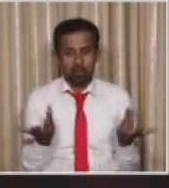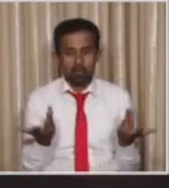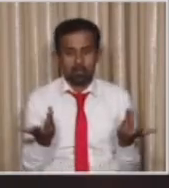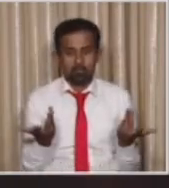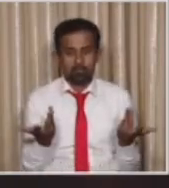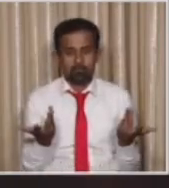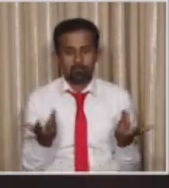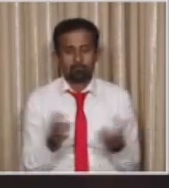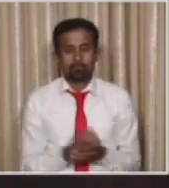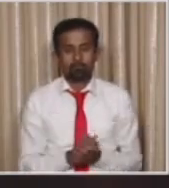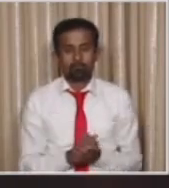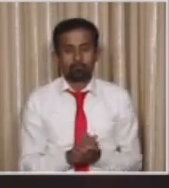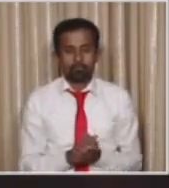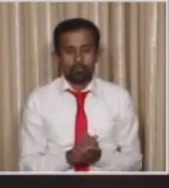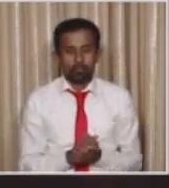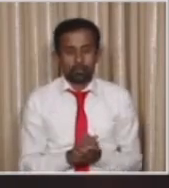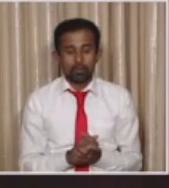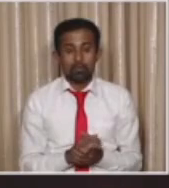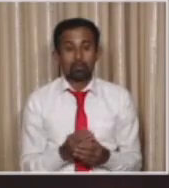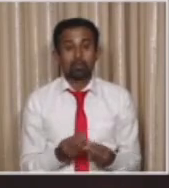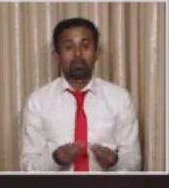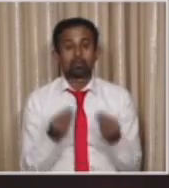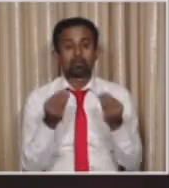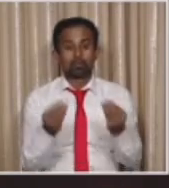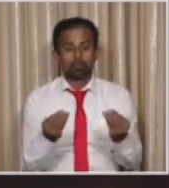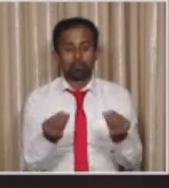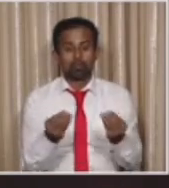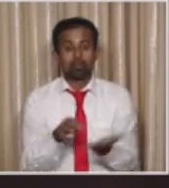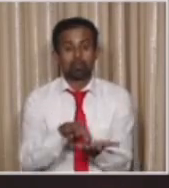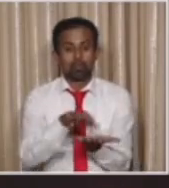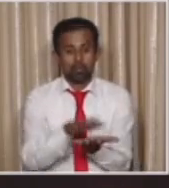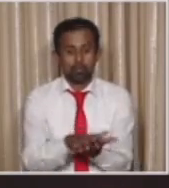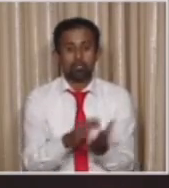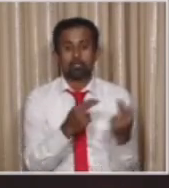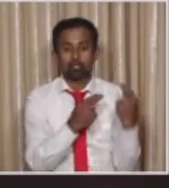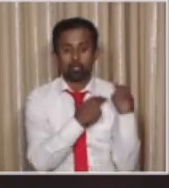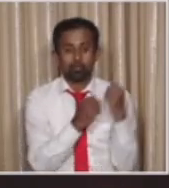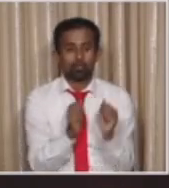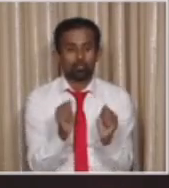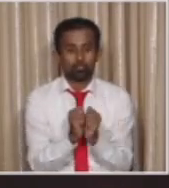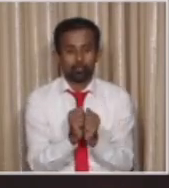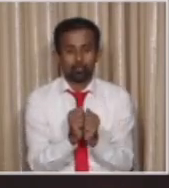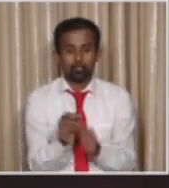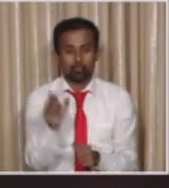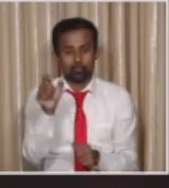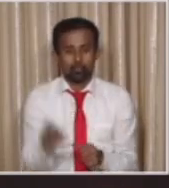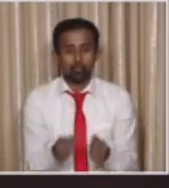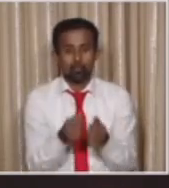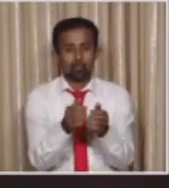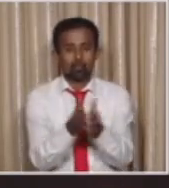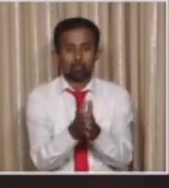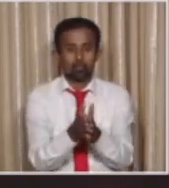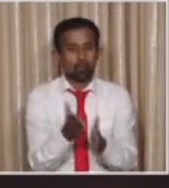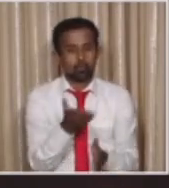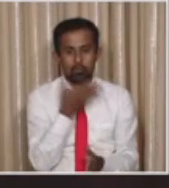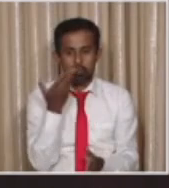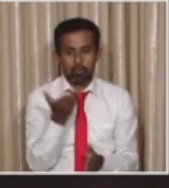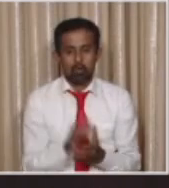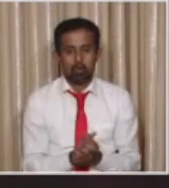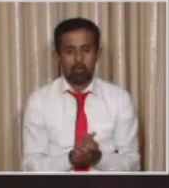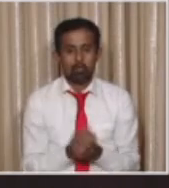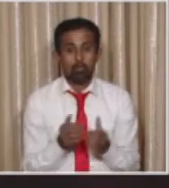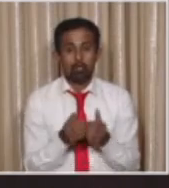हेबै किसियम पवरन लद निश्चित राजकार्यक पेनुवेन मिनियक्व स्वाधीन करन्न पुलुवन्